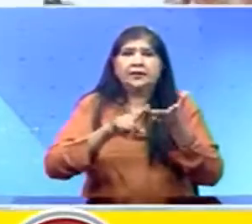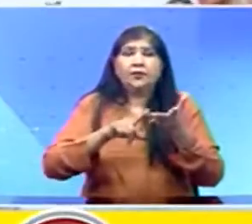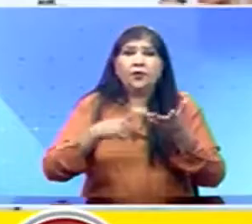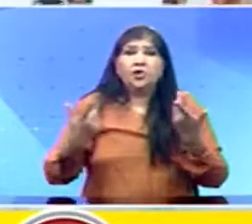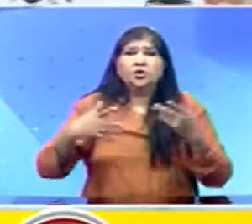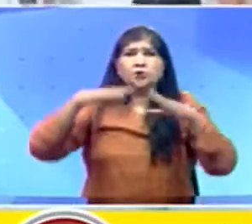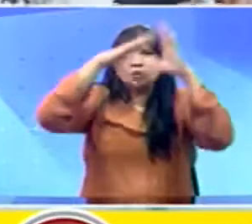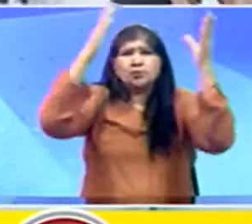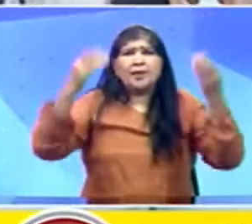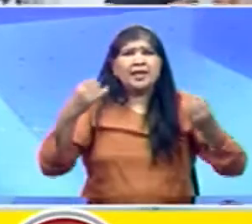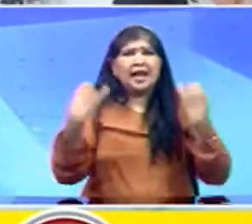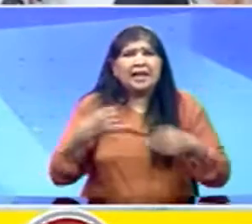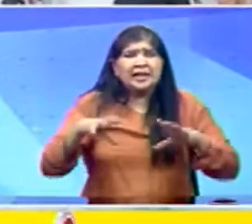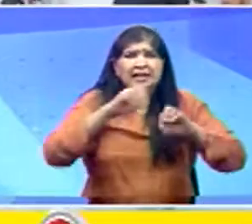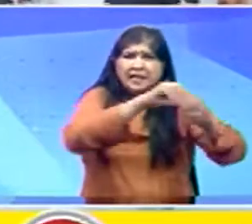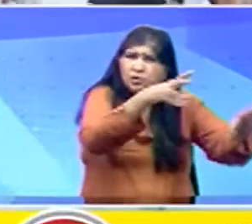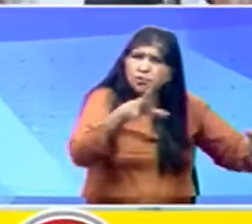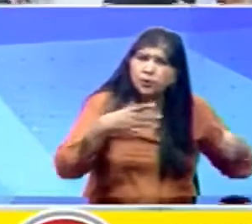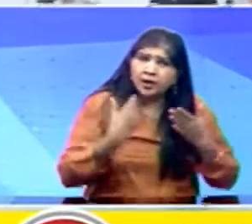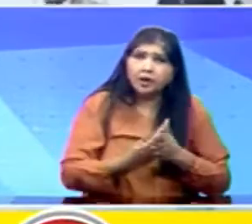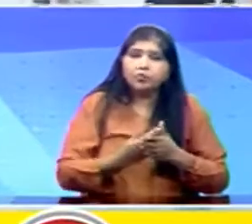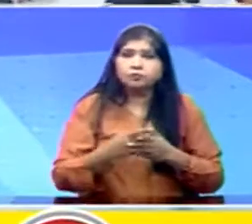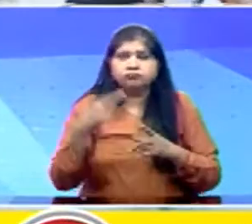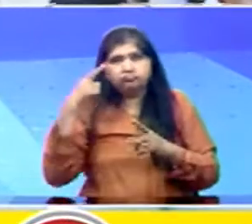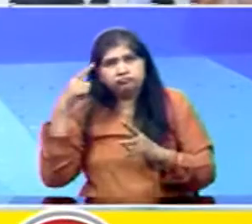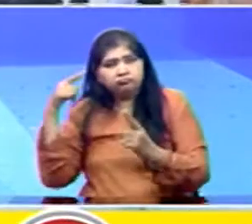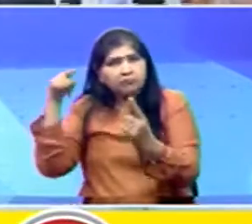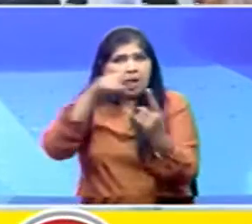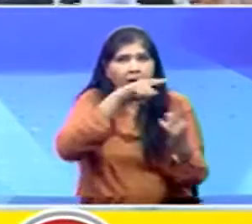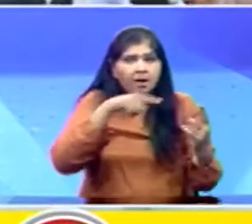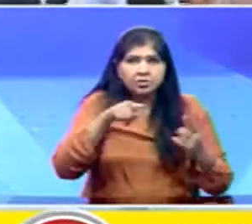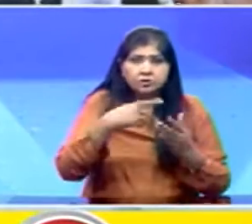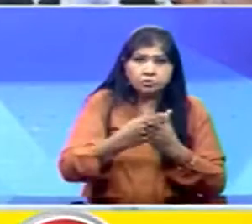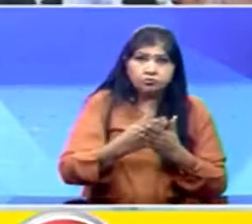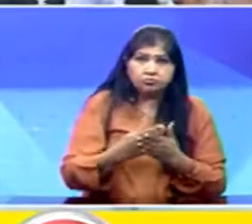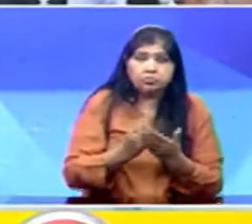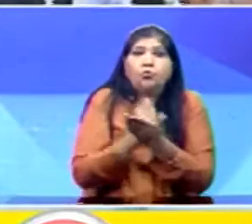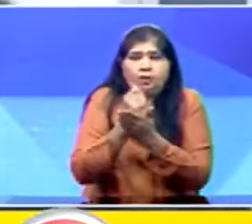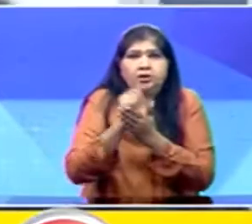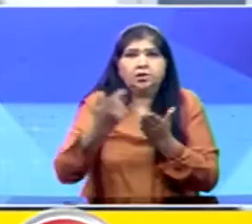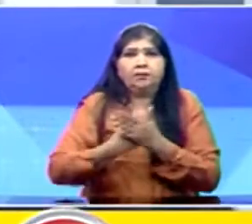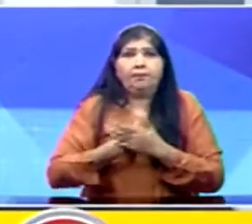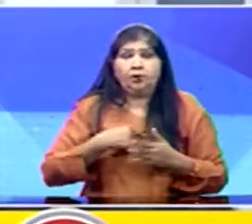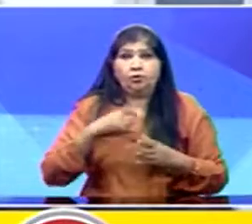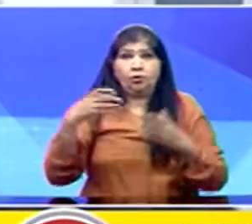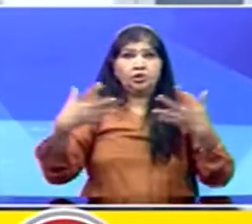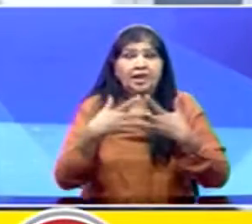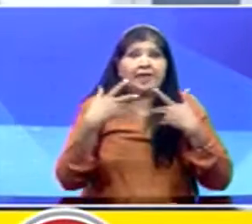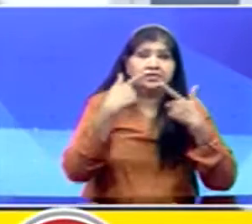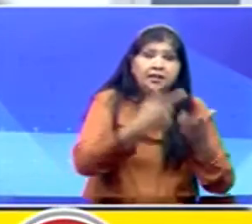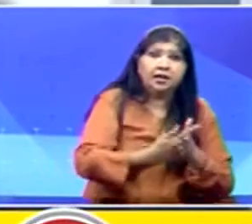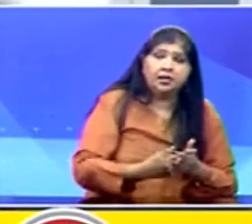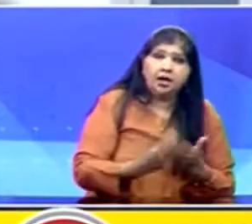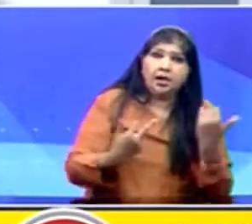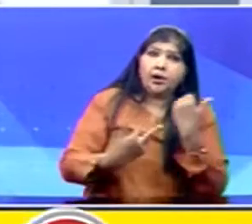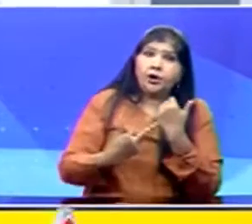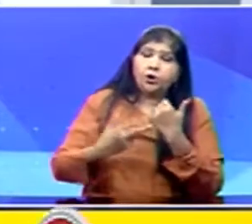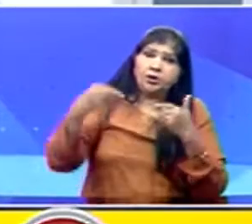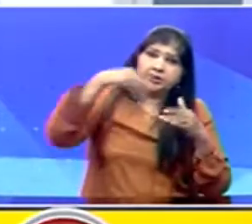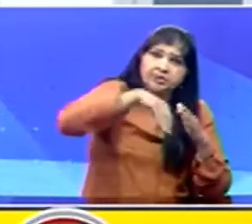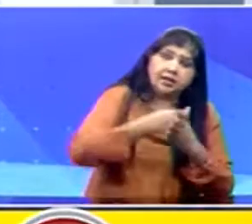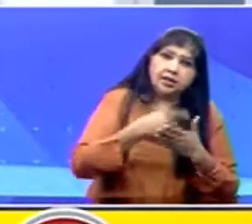करने का प्रयास कर रहे हैं मैंने उन्हें एक चैलेंज भी दिया है कि वो ऐसी टेक्नलोजी पर काम करें